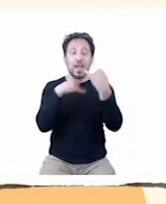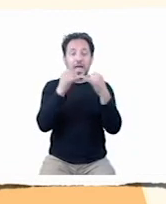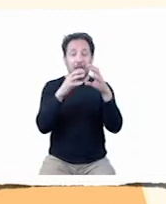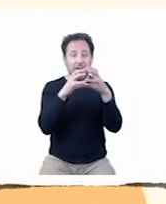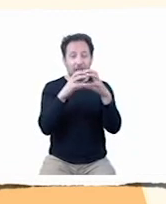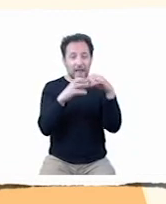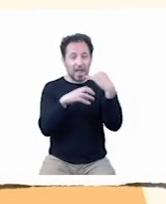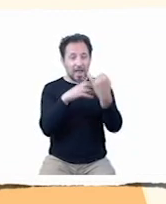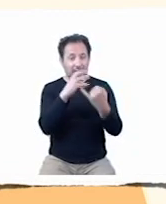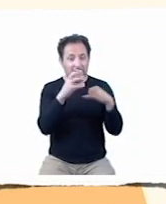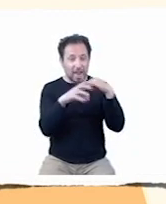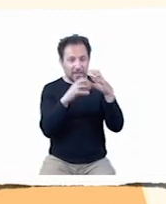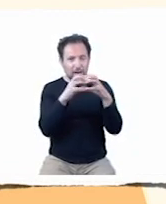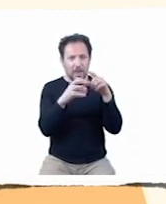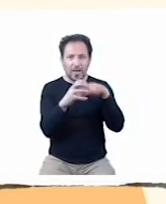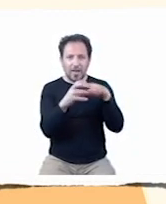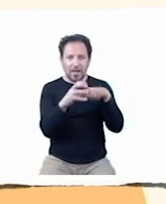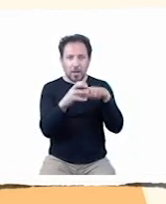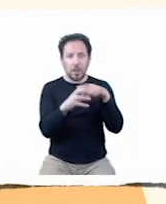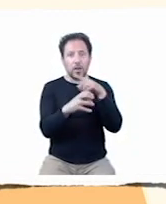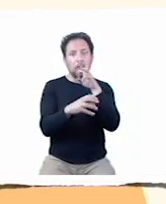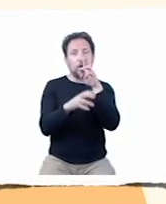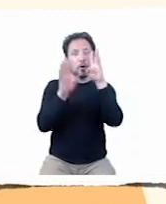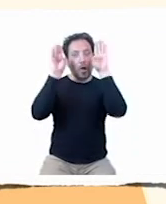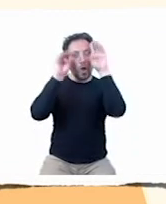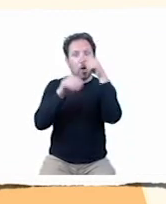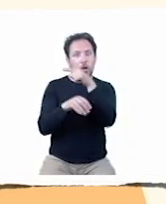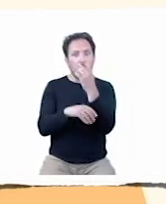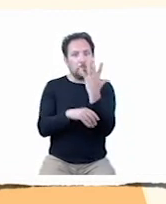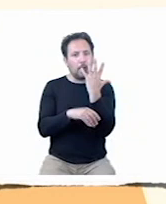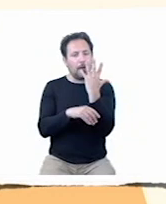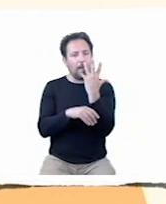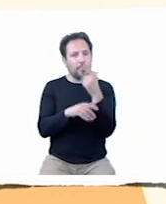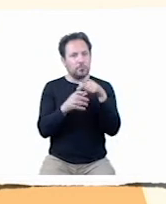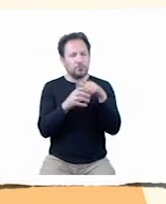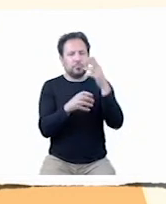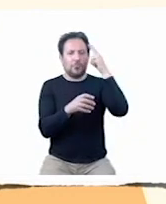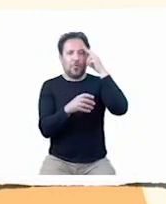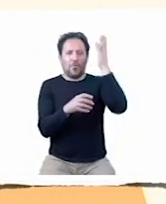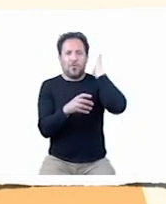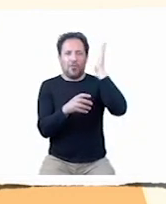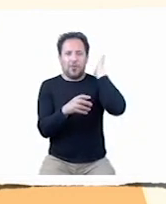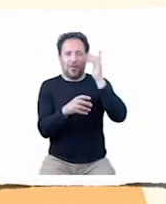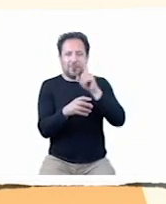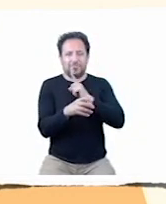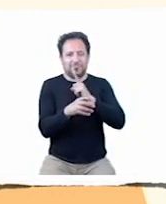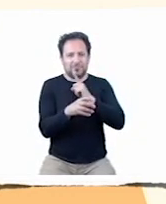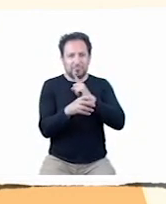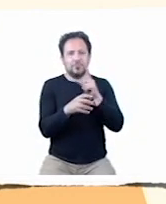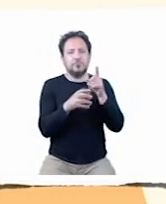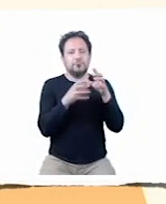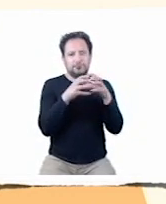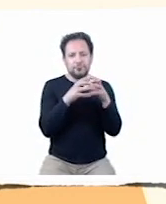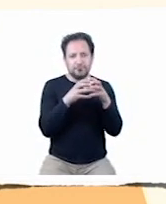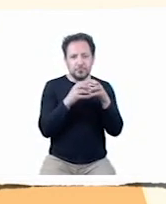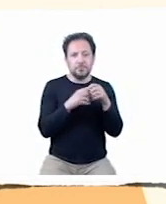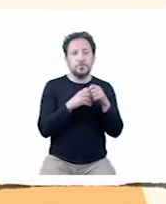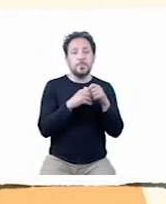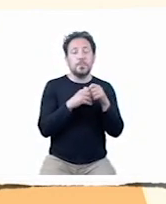distesa al sole senza fare nulla. Rocky si stese vicino a lei.